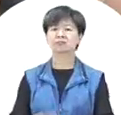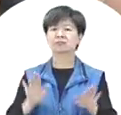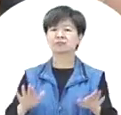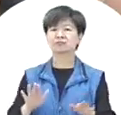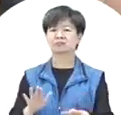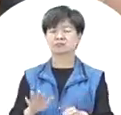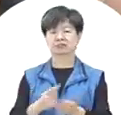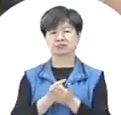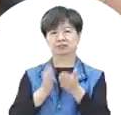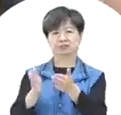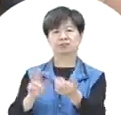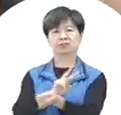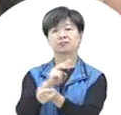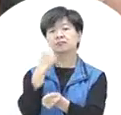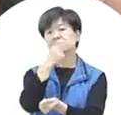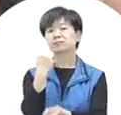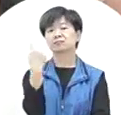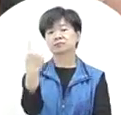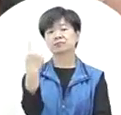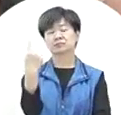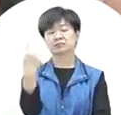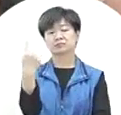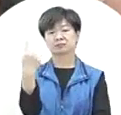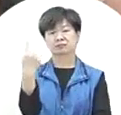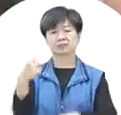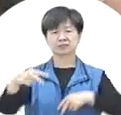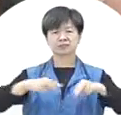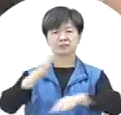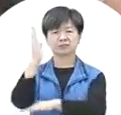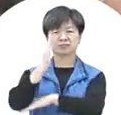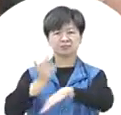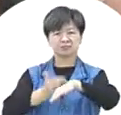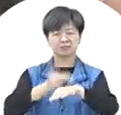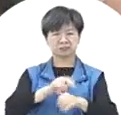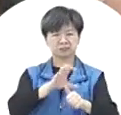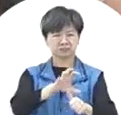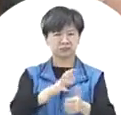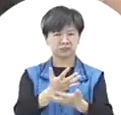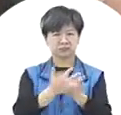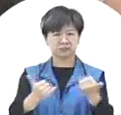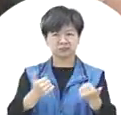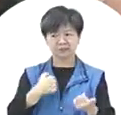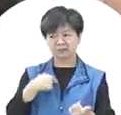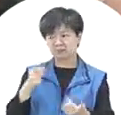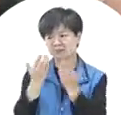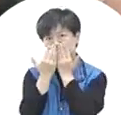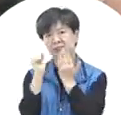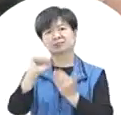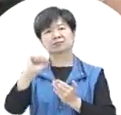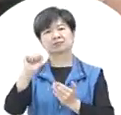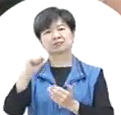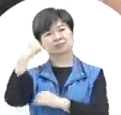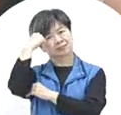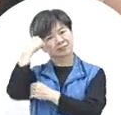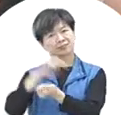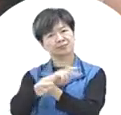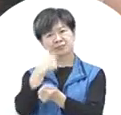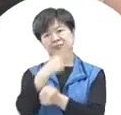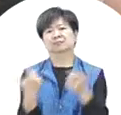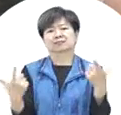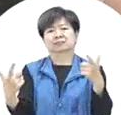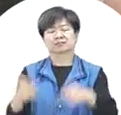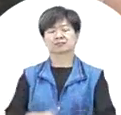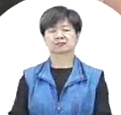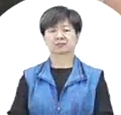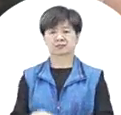只有林口，就变成说什么用行政手段去强迫学生不没办法去就读。我觉得第一个要开放，第二个你